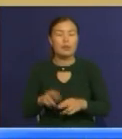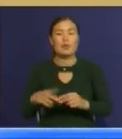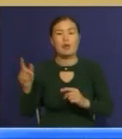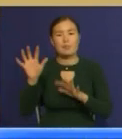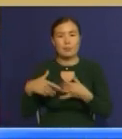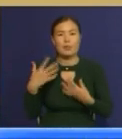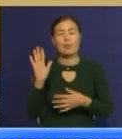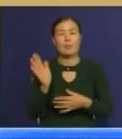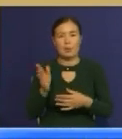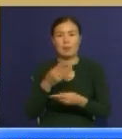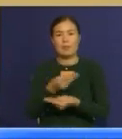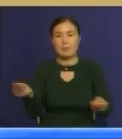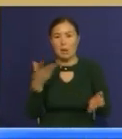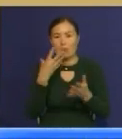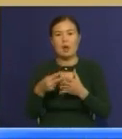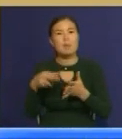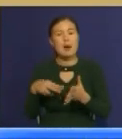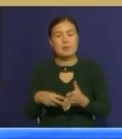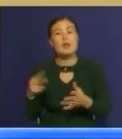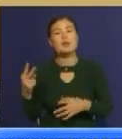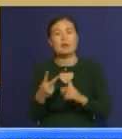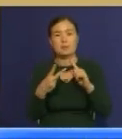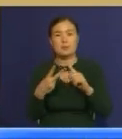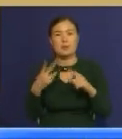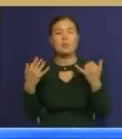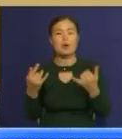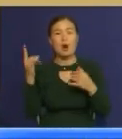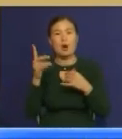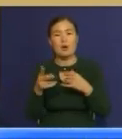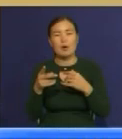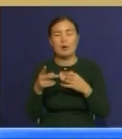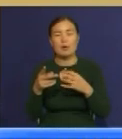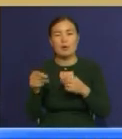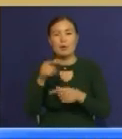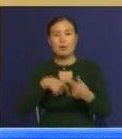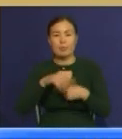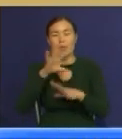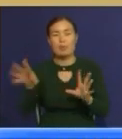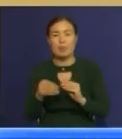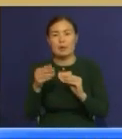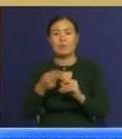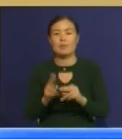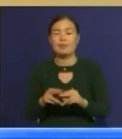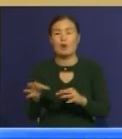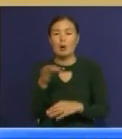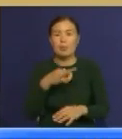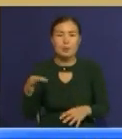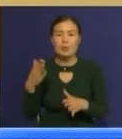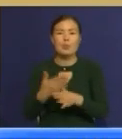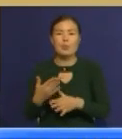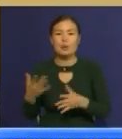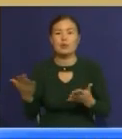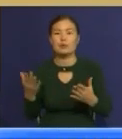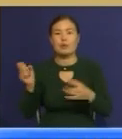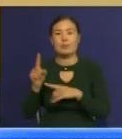келеді, сұранысқа таратып береміз өз бағасымен. Екінші мәселе, қазір 1000 тонна экспорт кәсіпкер арқылы қаражат облыстық бюджеттен көмекке, біздің